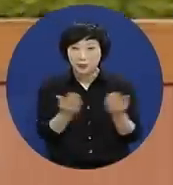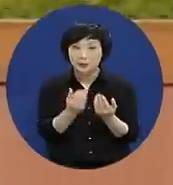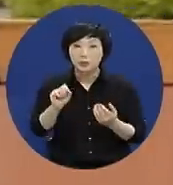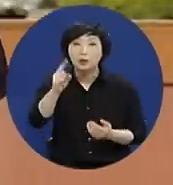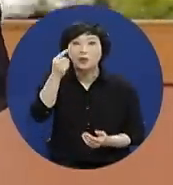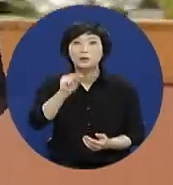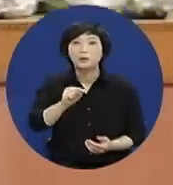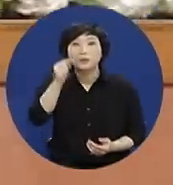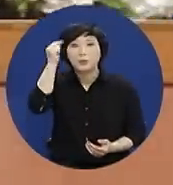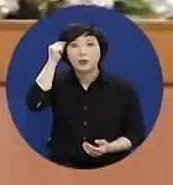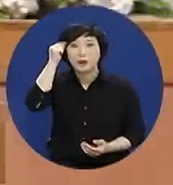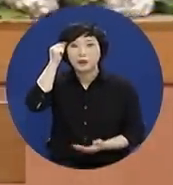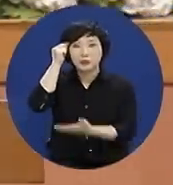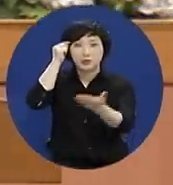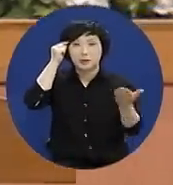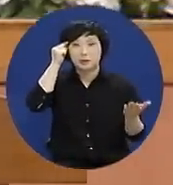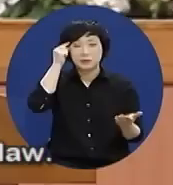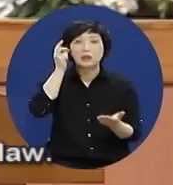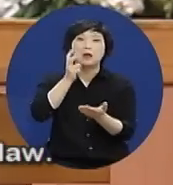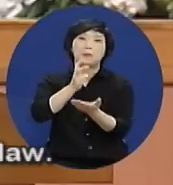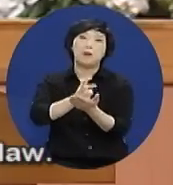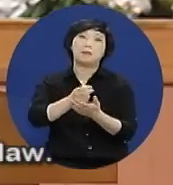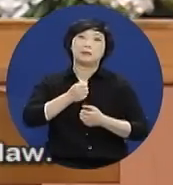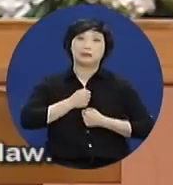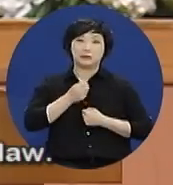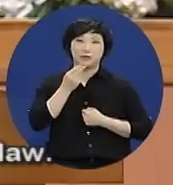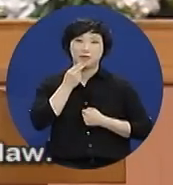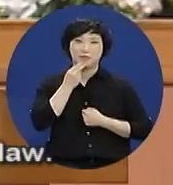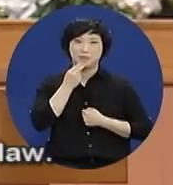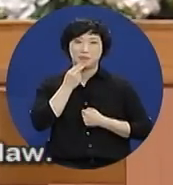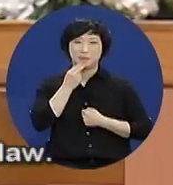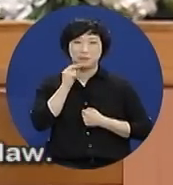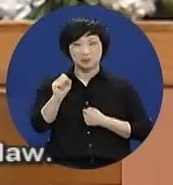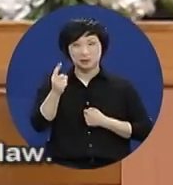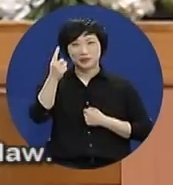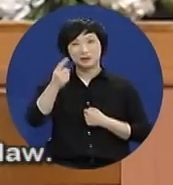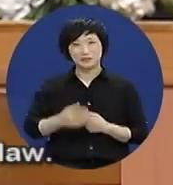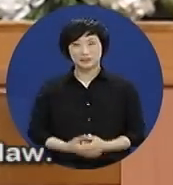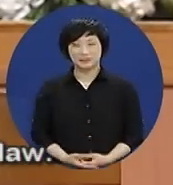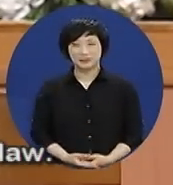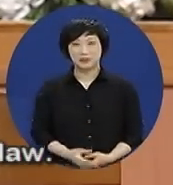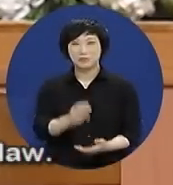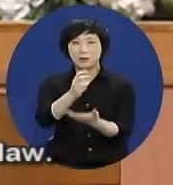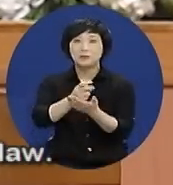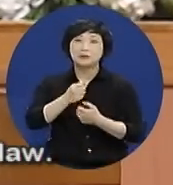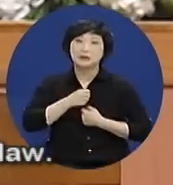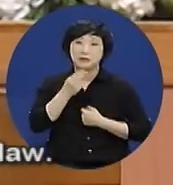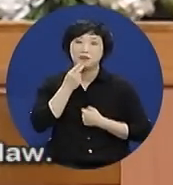ような全てのことがどうして起こるのでしょうか頬を守らないからです